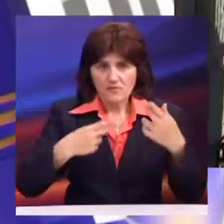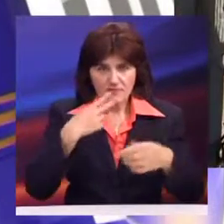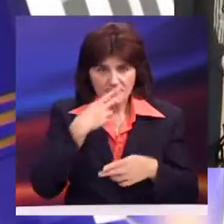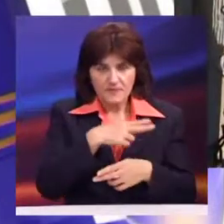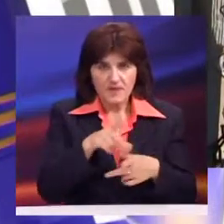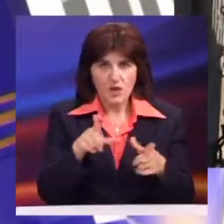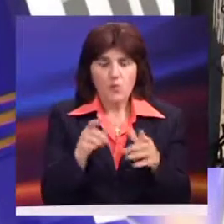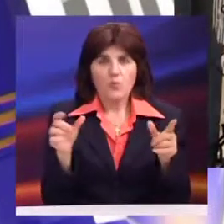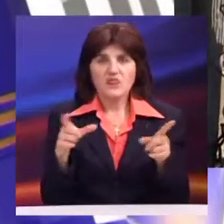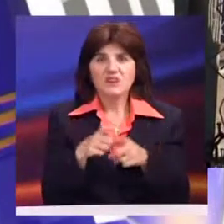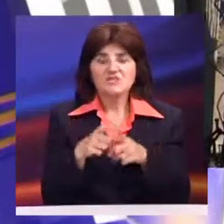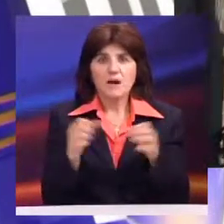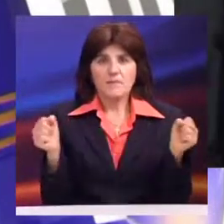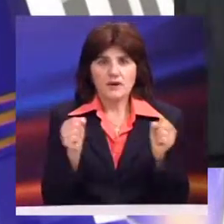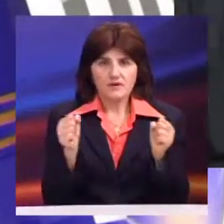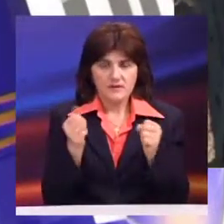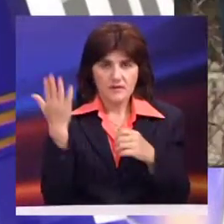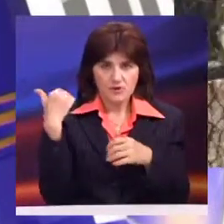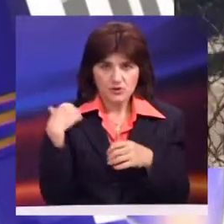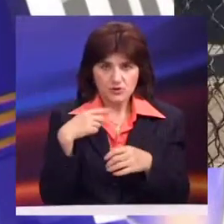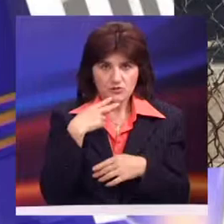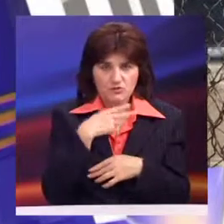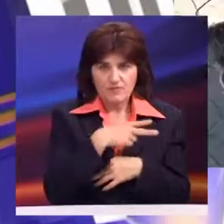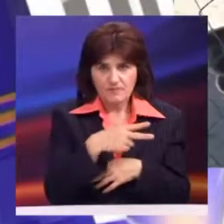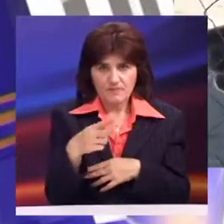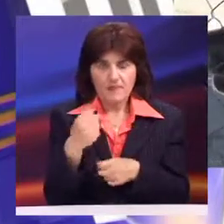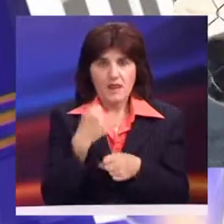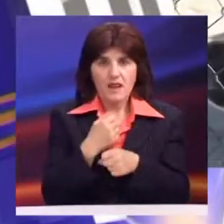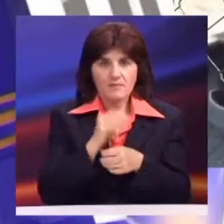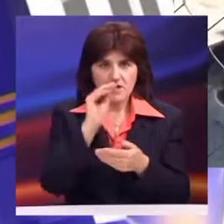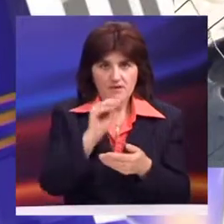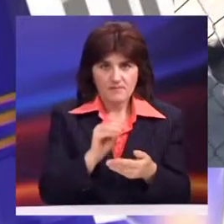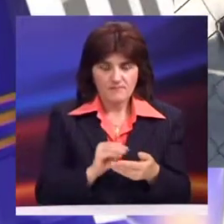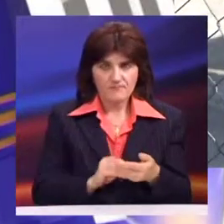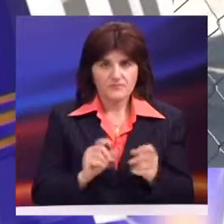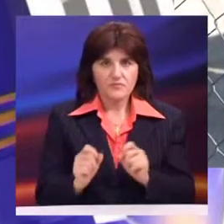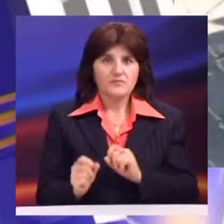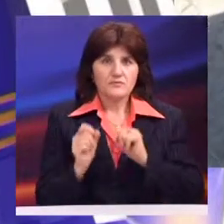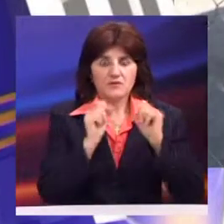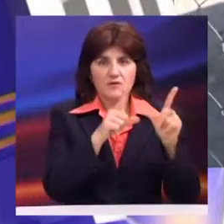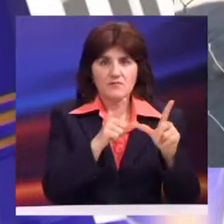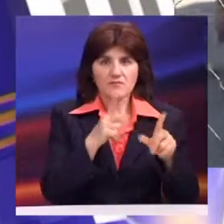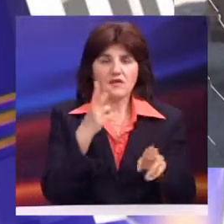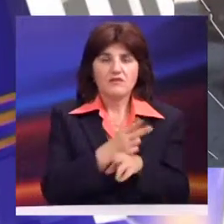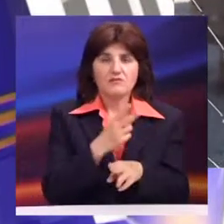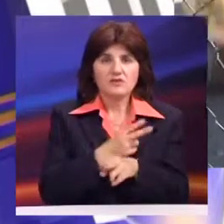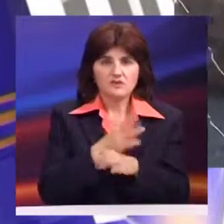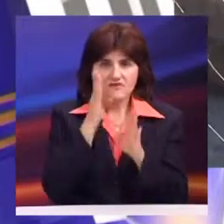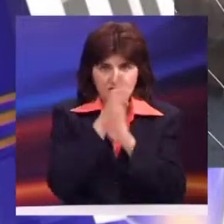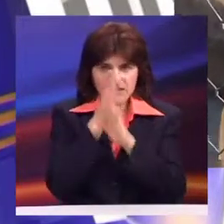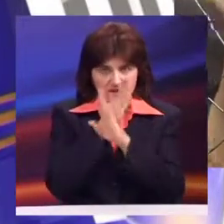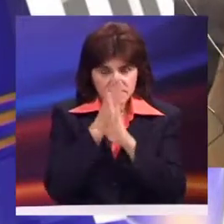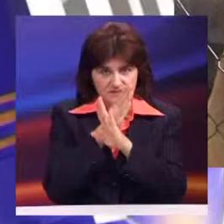Veterinarski inspektori su u decembru prošle godine obišli objekat azila, napravili zapisnik i isti prosledili